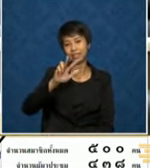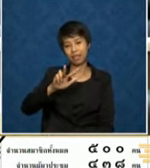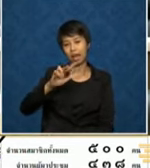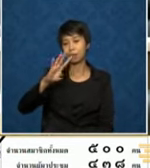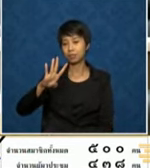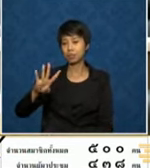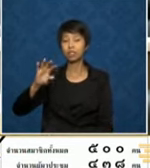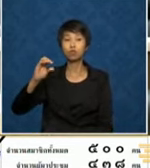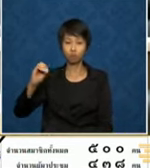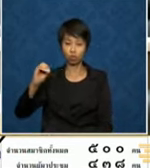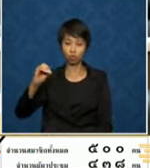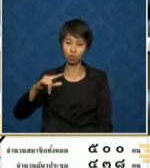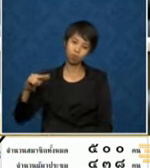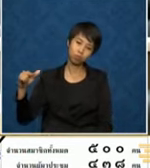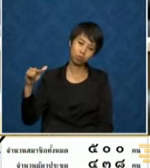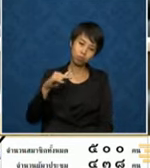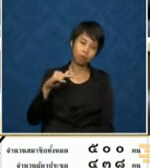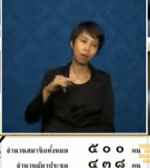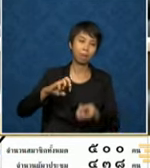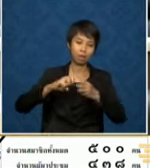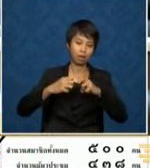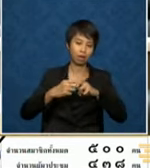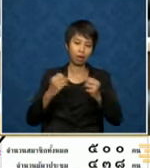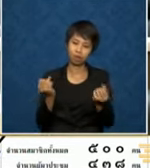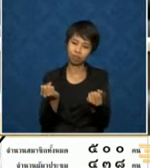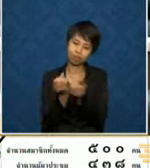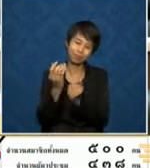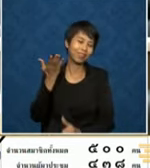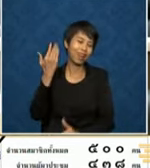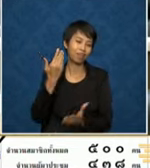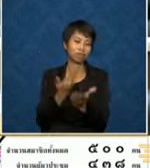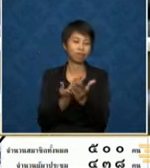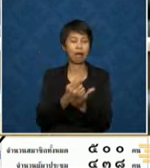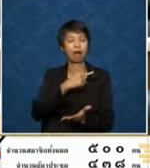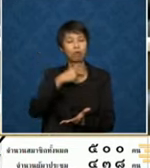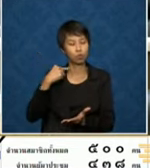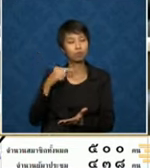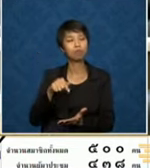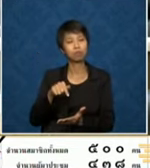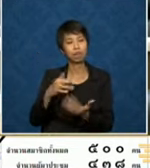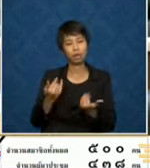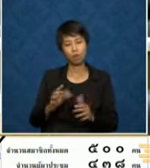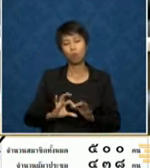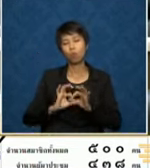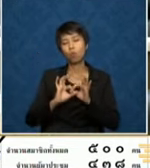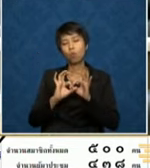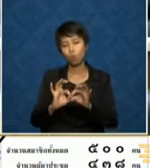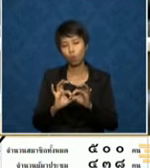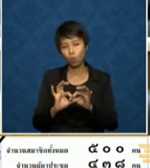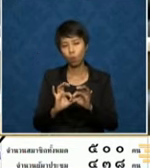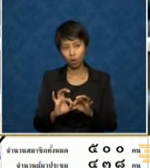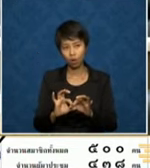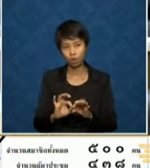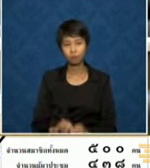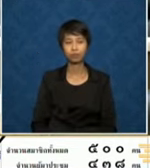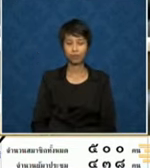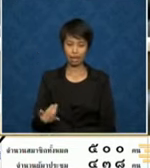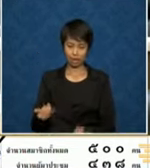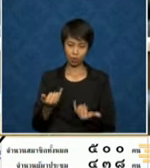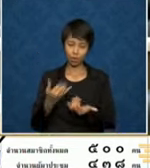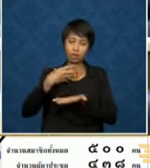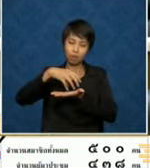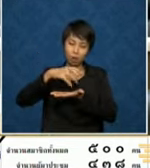แล้วประสบผลสำเร็จประสบปัญหากับการขาดทุนที่ผ่านมาครับอันนี้เป็นข้อห่วงใยที่ผมยกเรื่องนี้ขึ้นมาอภิ